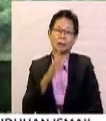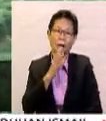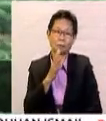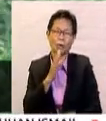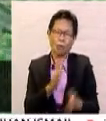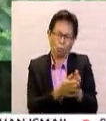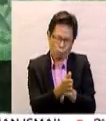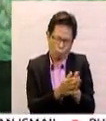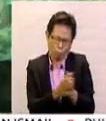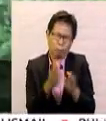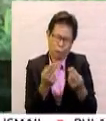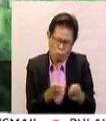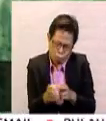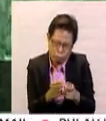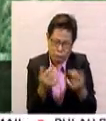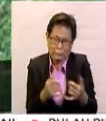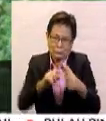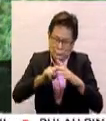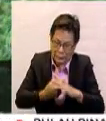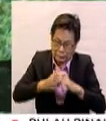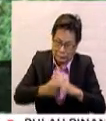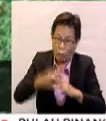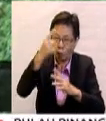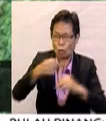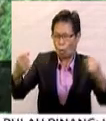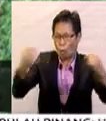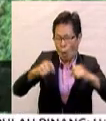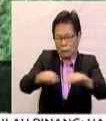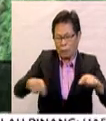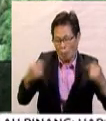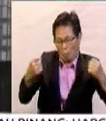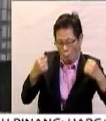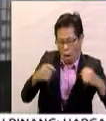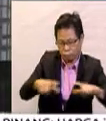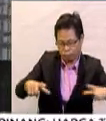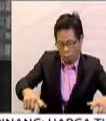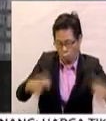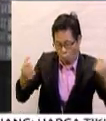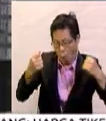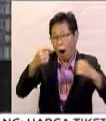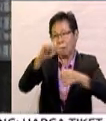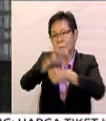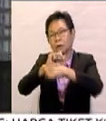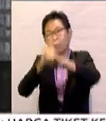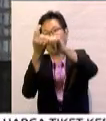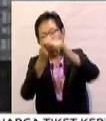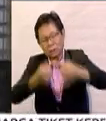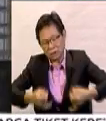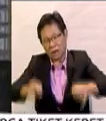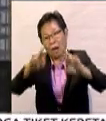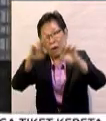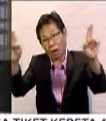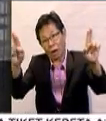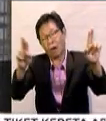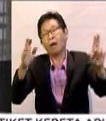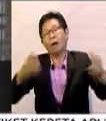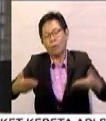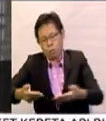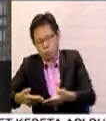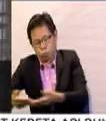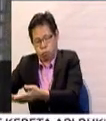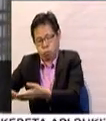Katanya usaha sedang digerakkan bagi mengukuhkan tapak kawasan itu dengan kerja-kerja pembinaan jalan berkenaan akan